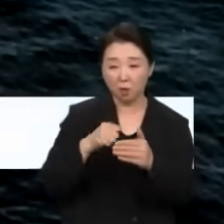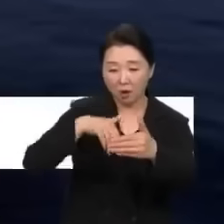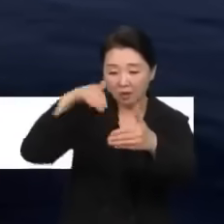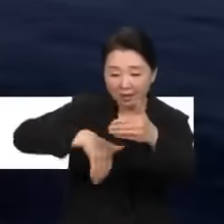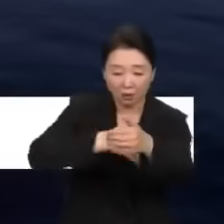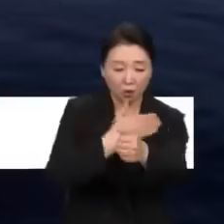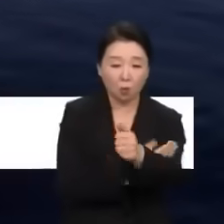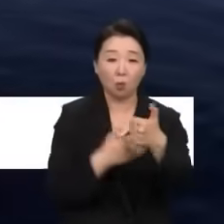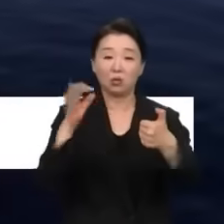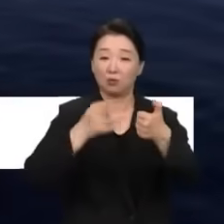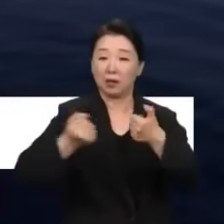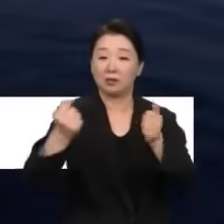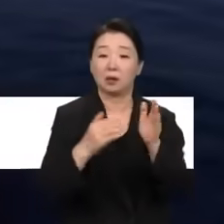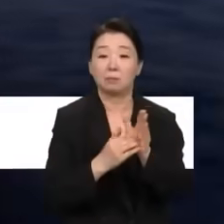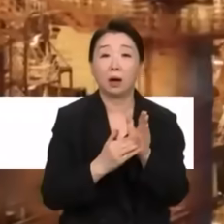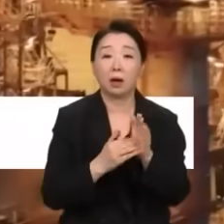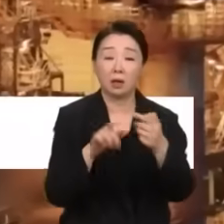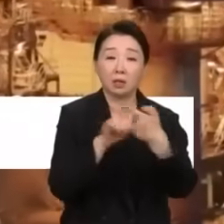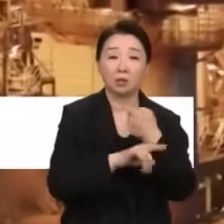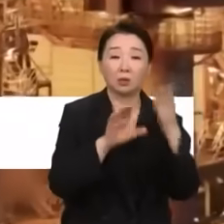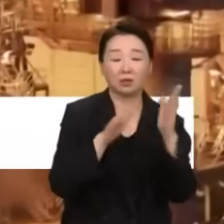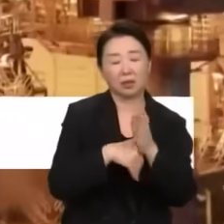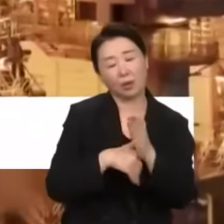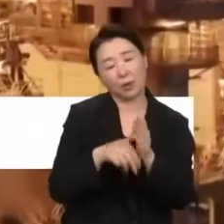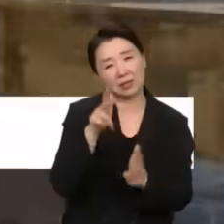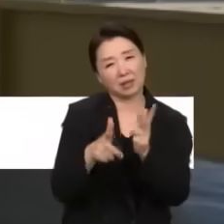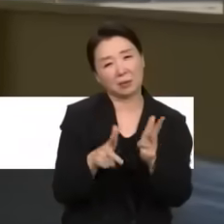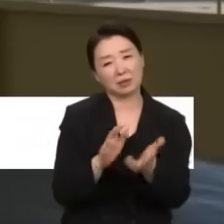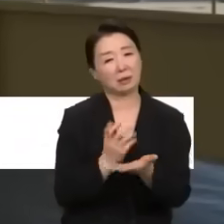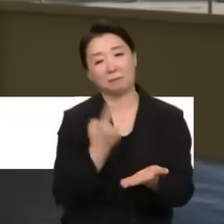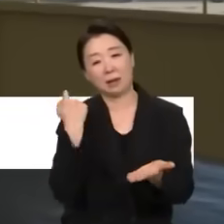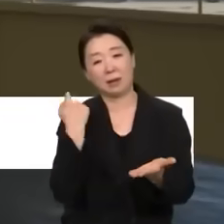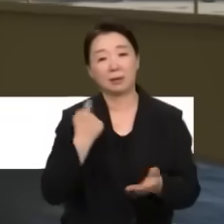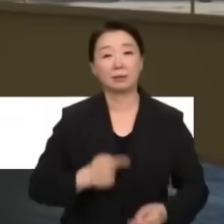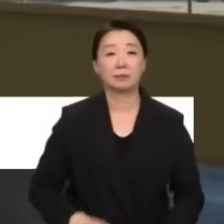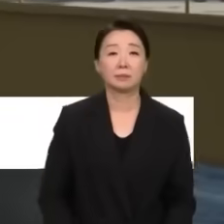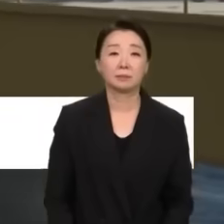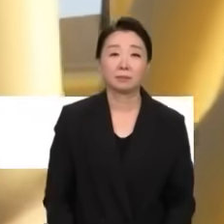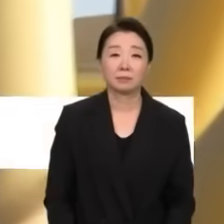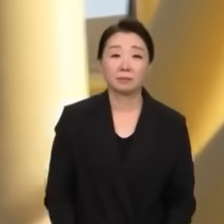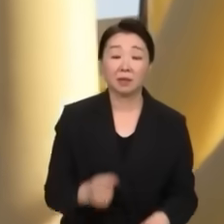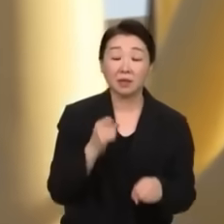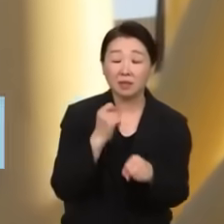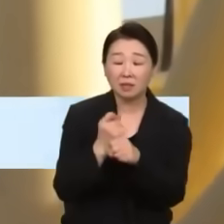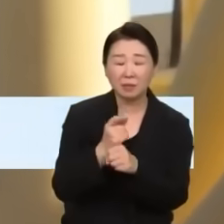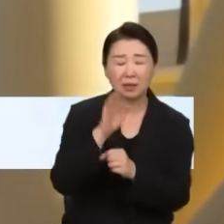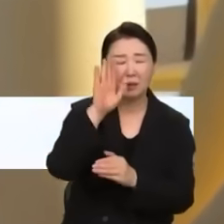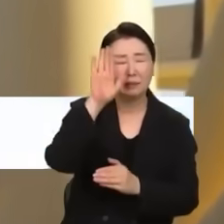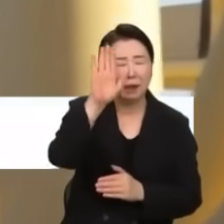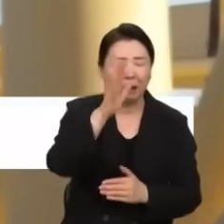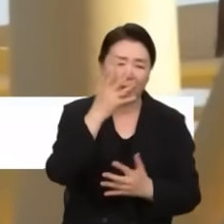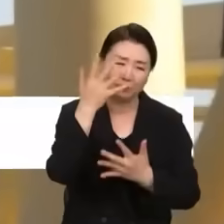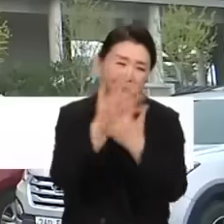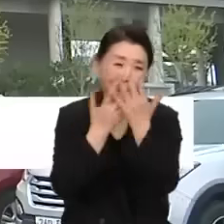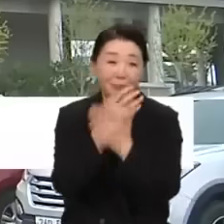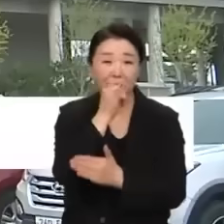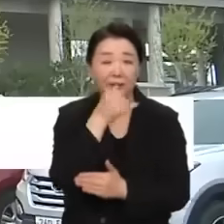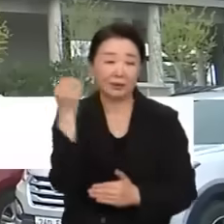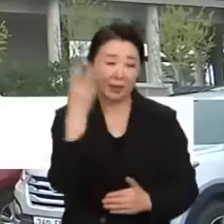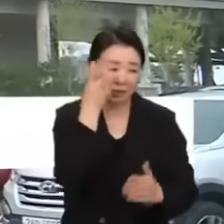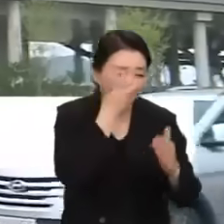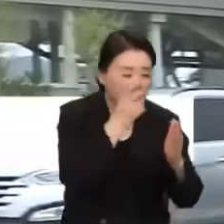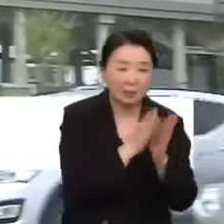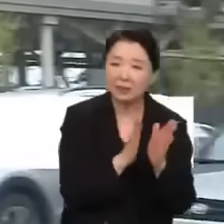확보하기도 했지만 지난해 1월 돌연 사업에서 손을 뗐습니다이 성이 났다고 판명난 곳에서 다시